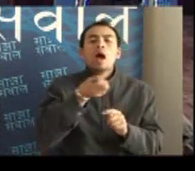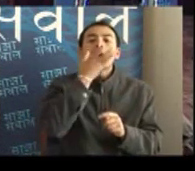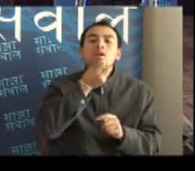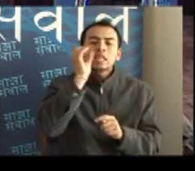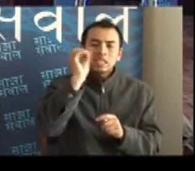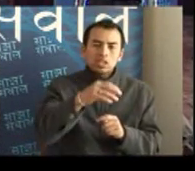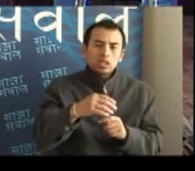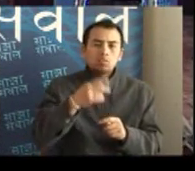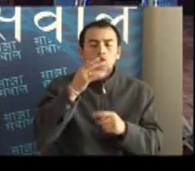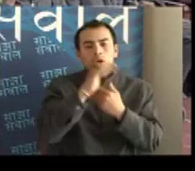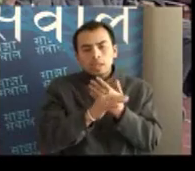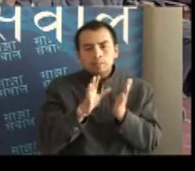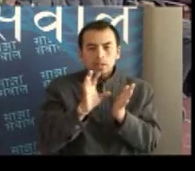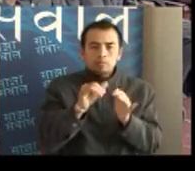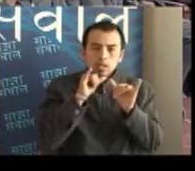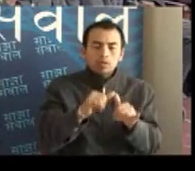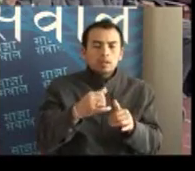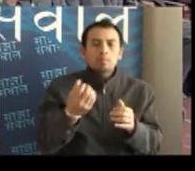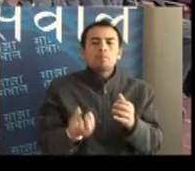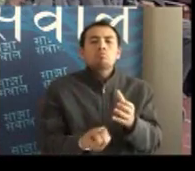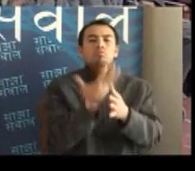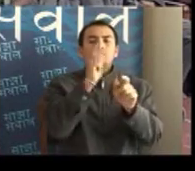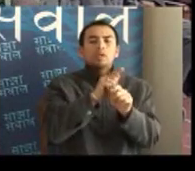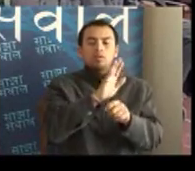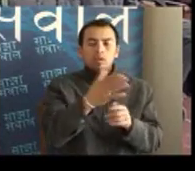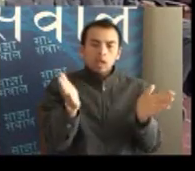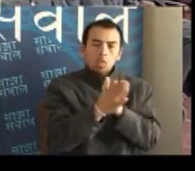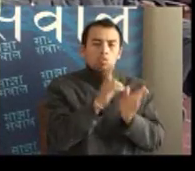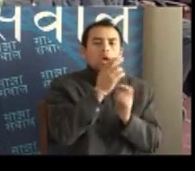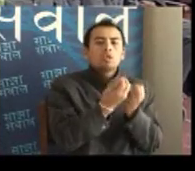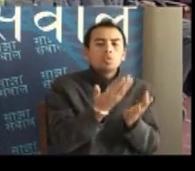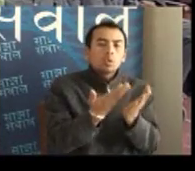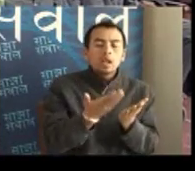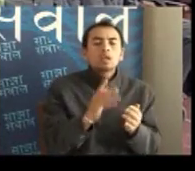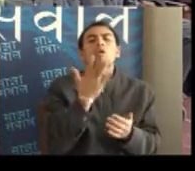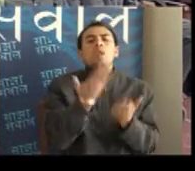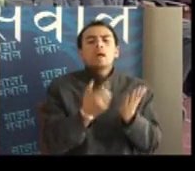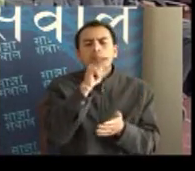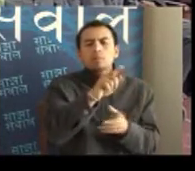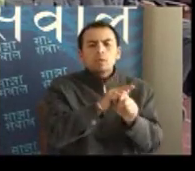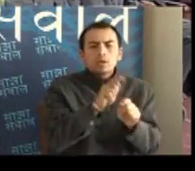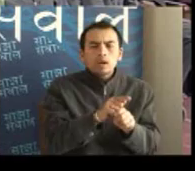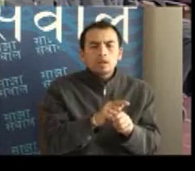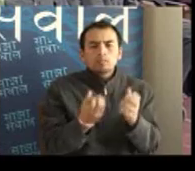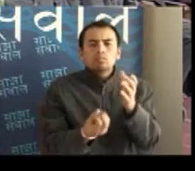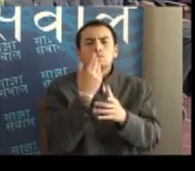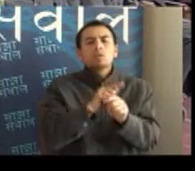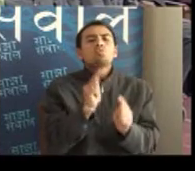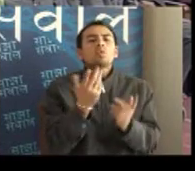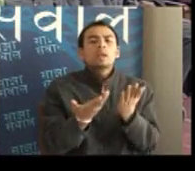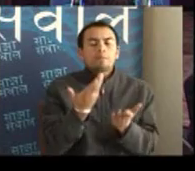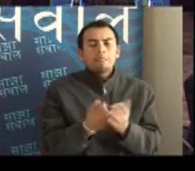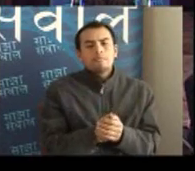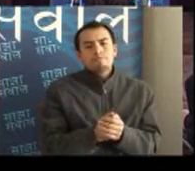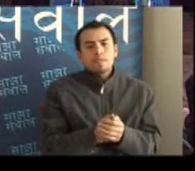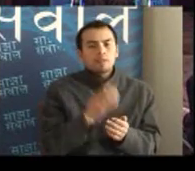आवाज दिने अथवा सङ्केत दिने त्यस्तो खालको केही आविष्कार गर्नुभएको छ म तपाईँसँग संक्षिप्त कुराकानी गरौँ। खास के हो तपाईँले त्यो बनाउनु भएको आविष्कार गर्नुभएको चिज